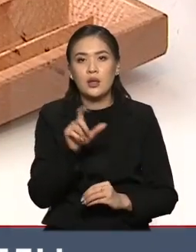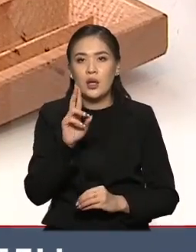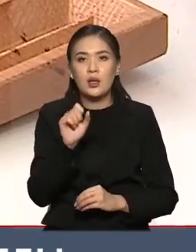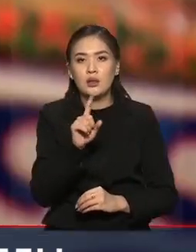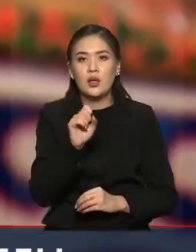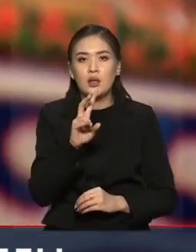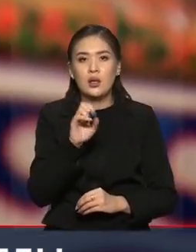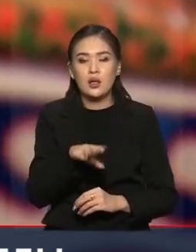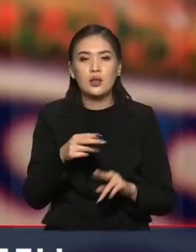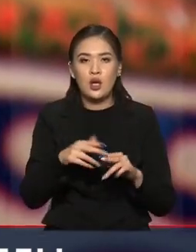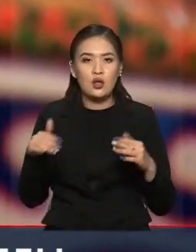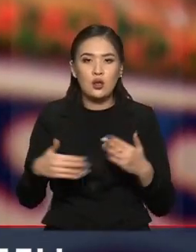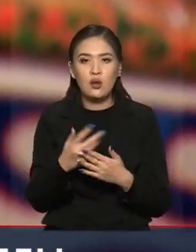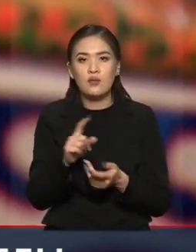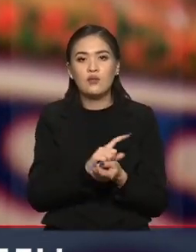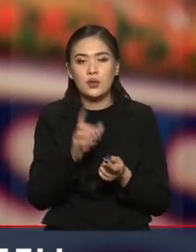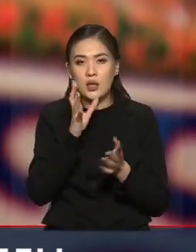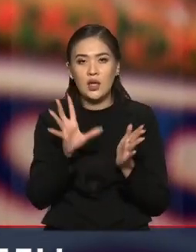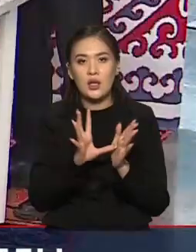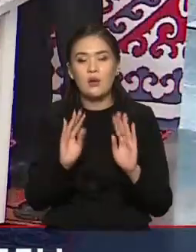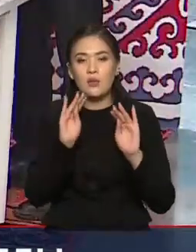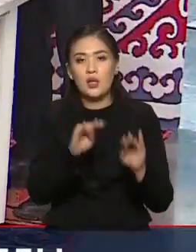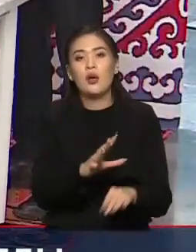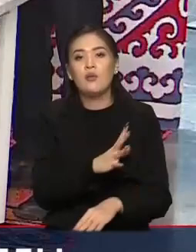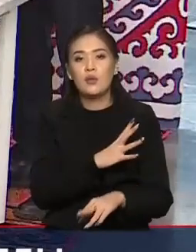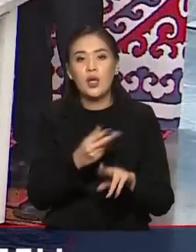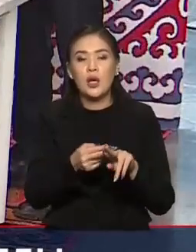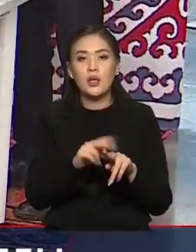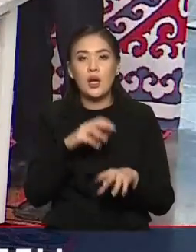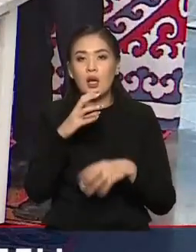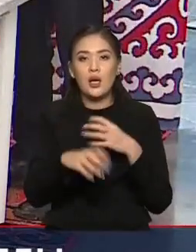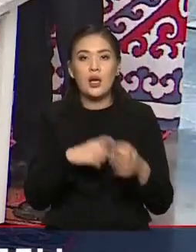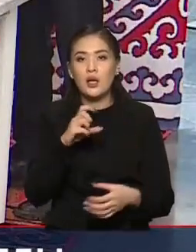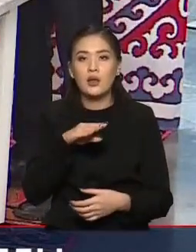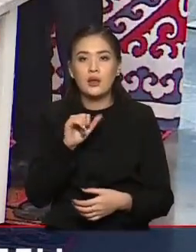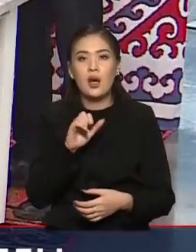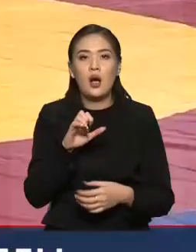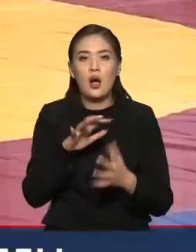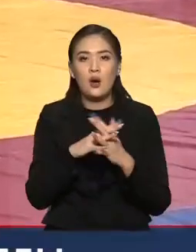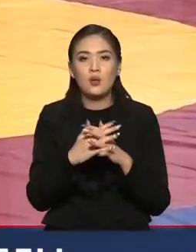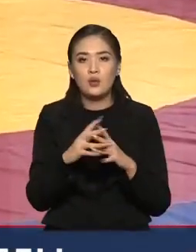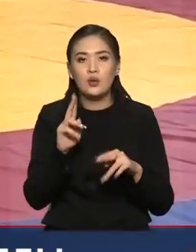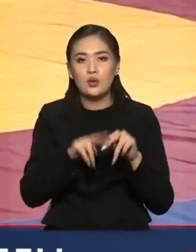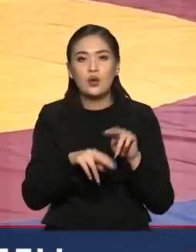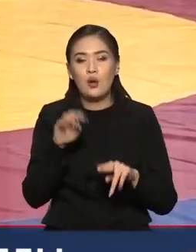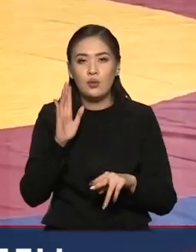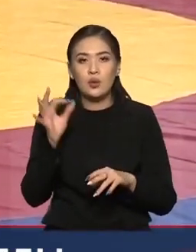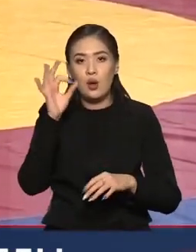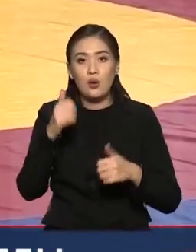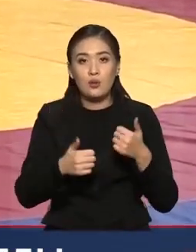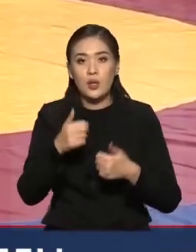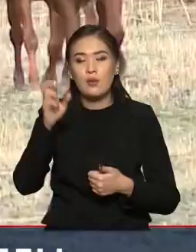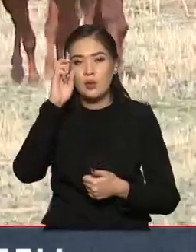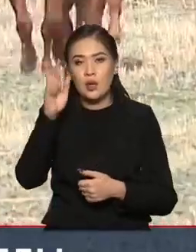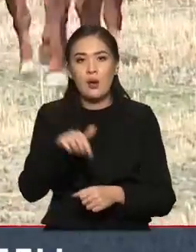ипподромының жабдығы жаңарды. Енді 30000 адамға арналған көшпенділер әлемі этноауылы құрылмақ. Бұл байрақты бәсеке туралы мемлекет